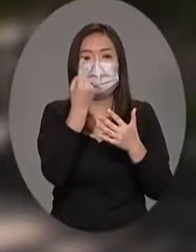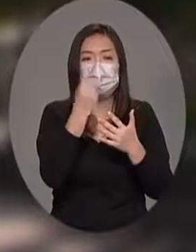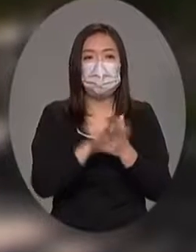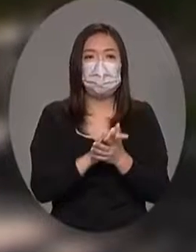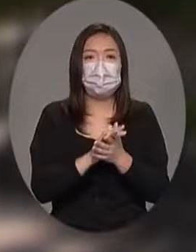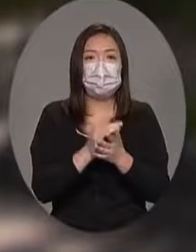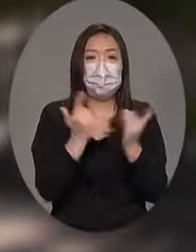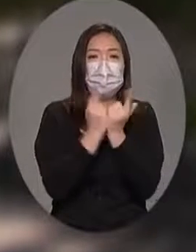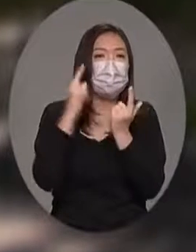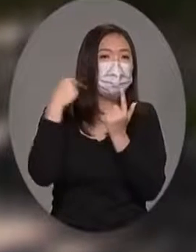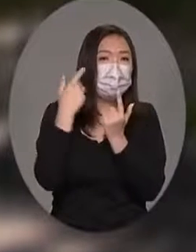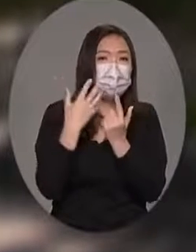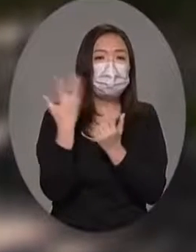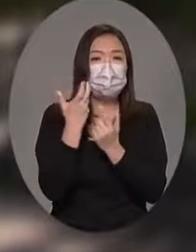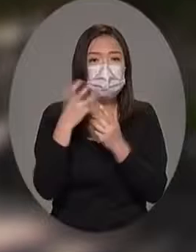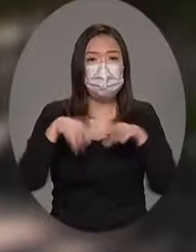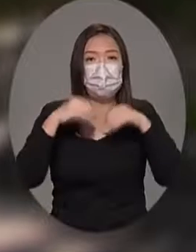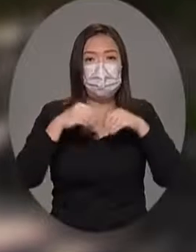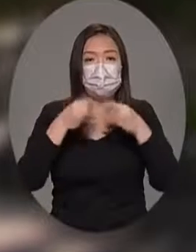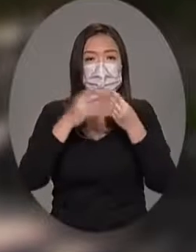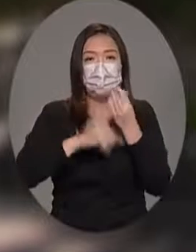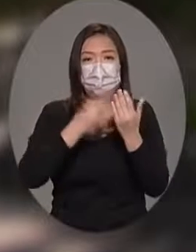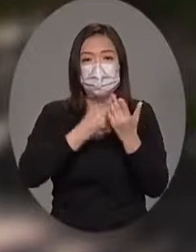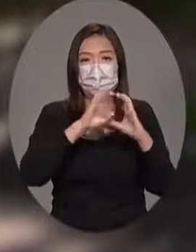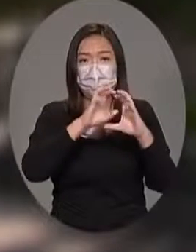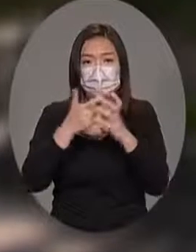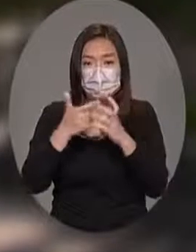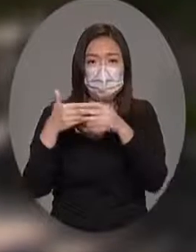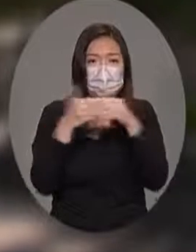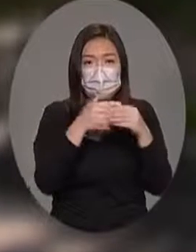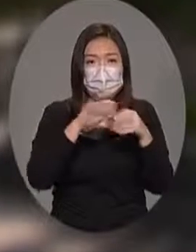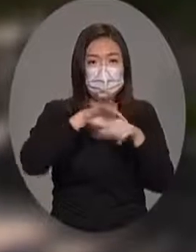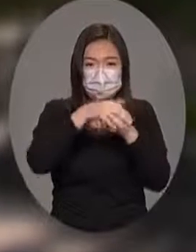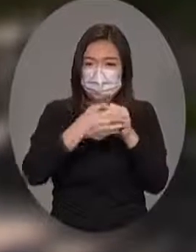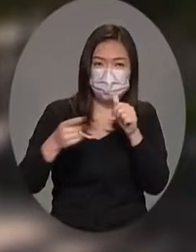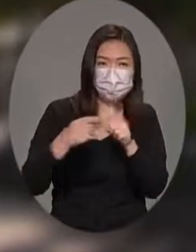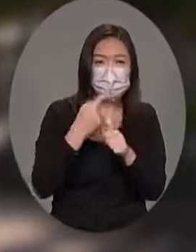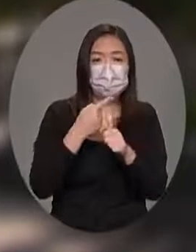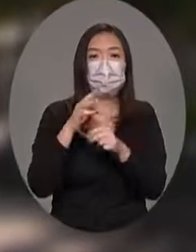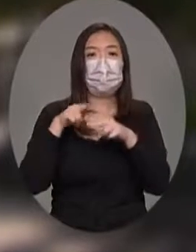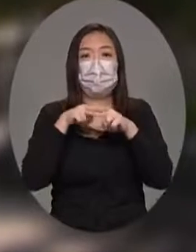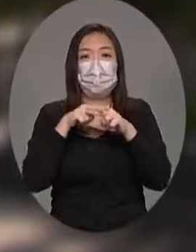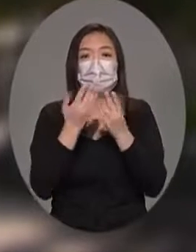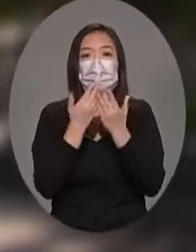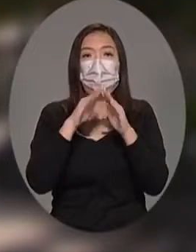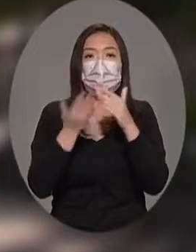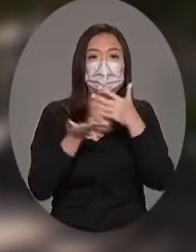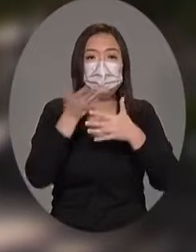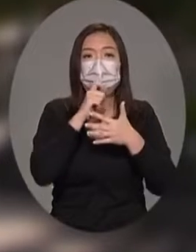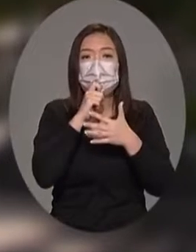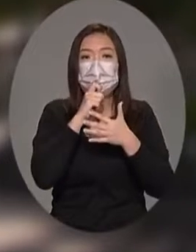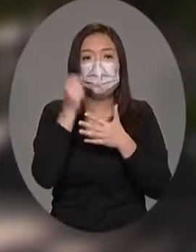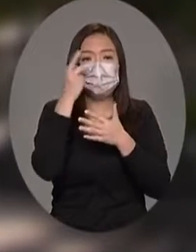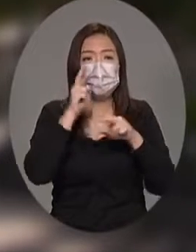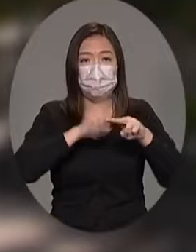說，北美、歐洲和澳洲院校在法律範疇仍領先全球，但亞洲的院校亦有所進步，